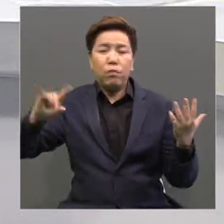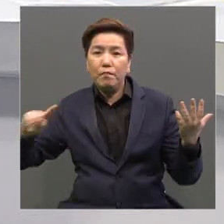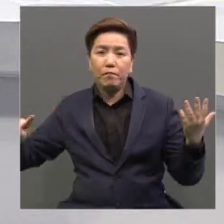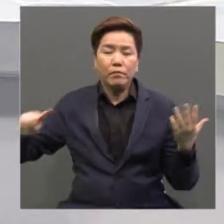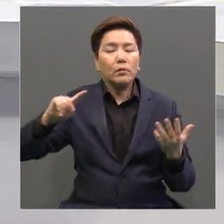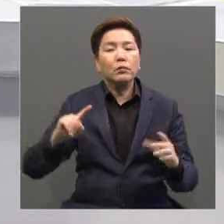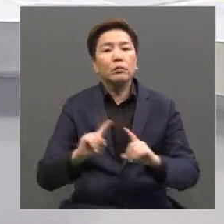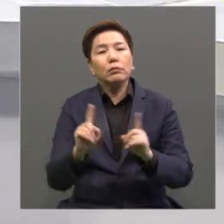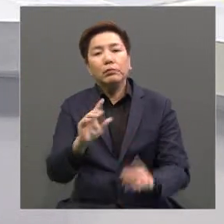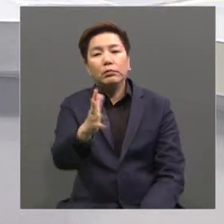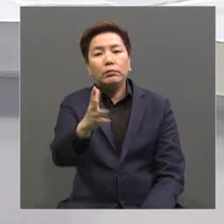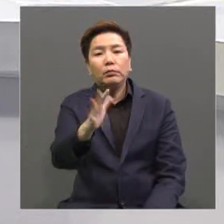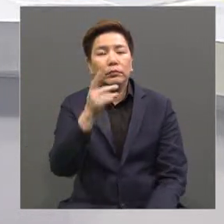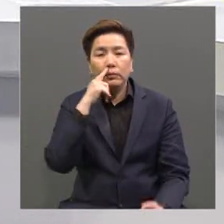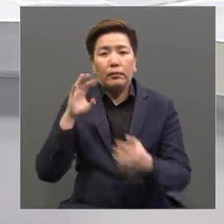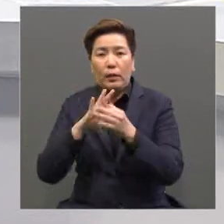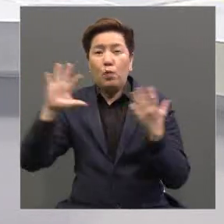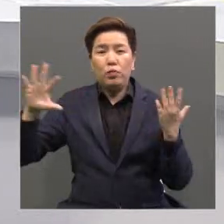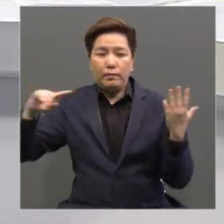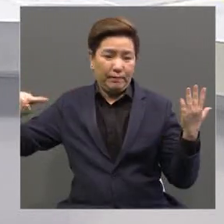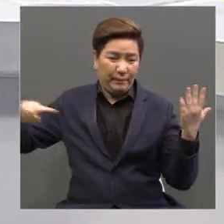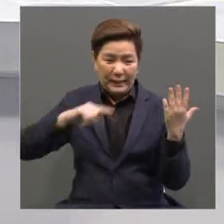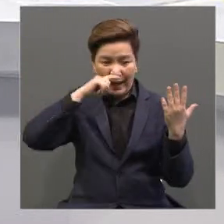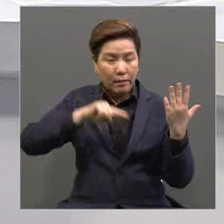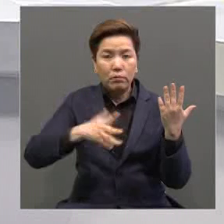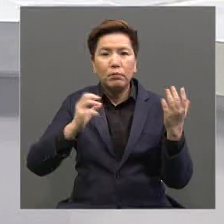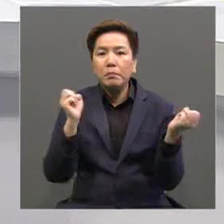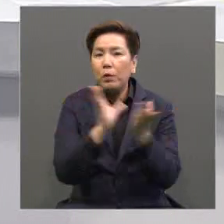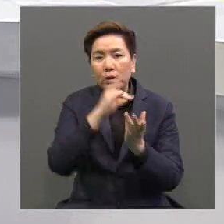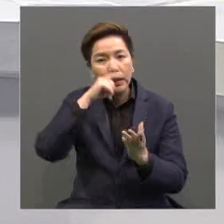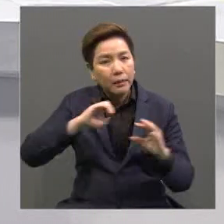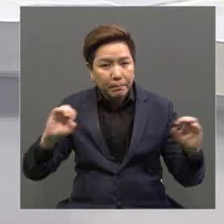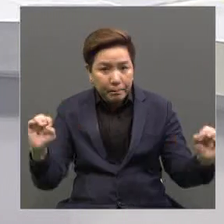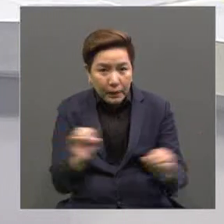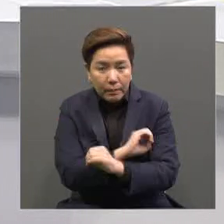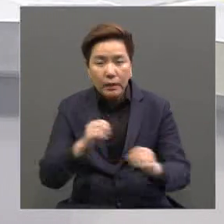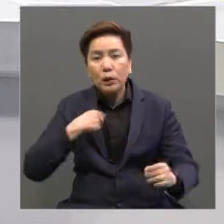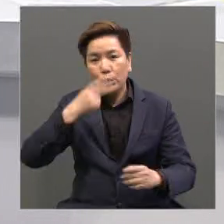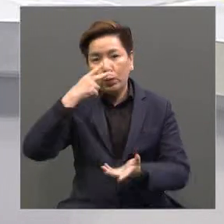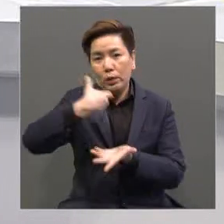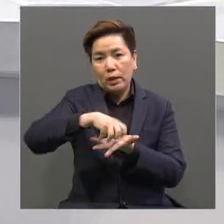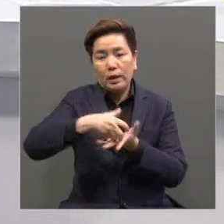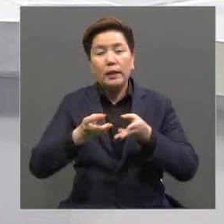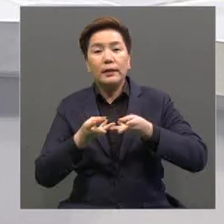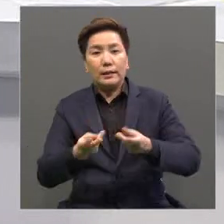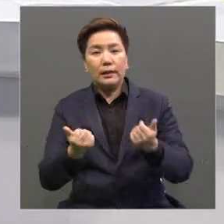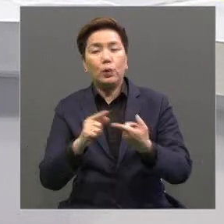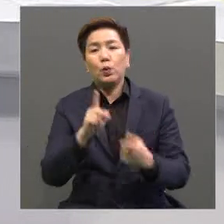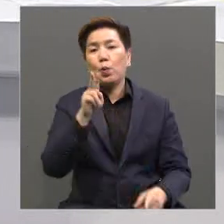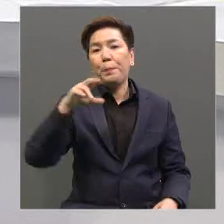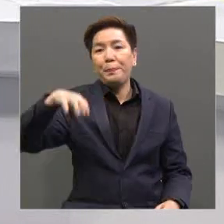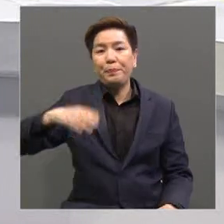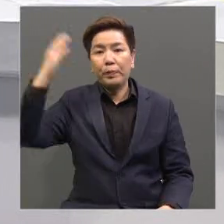ฝั่งมหาสมุทรแปซิฟิกนะฮะเพราะว่าพายุลูกดังกล่าวเนี่ยไม่ได้ส่งผลกระทบอะไรต่อประเทศไทยครับไปดูรายละเอียดเรื่องนี้กันนะครับโดยกรม